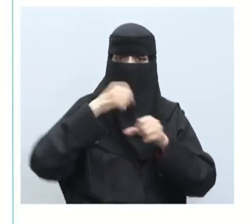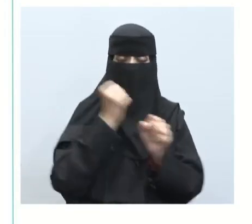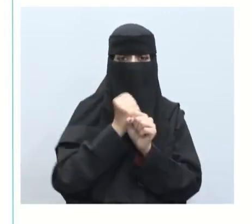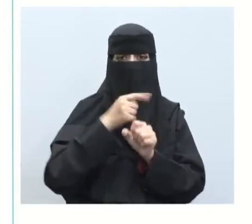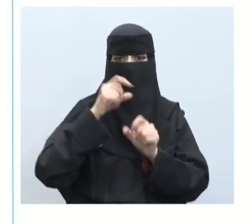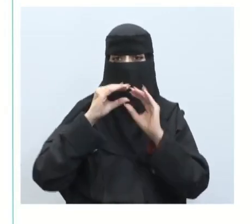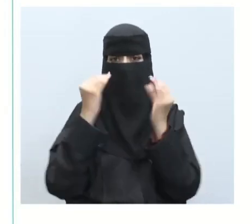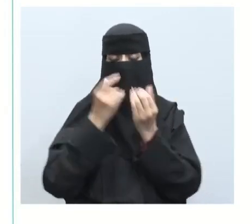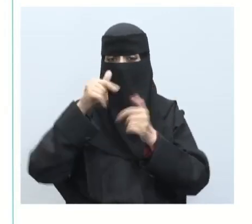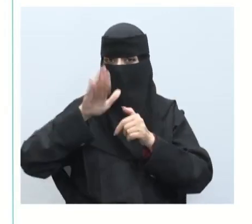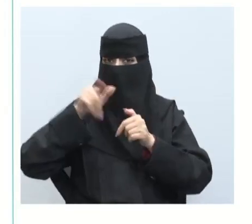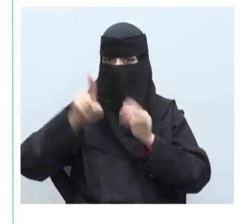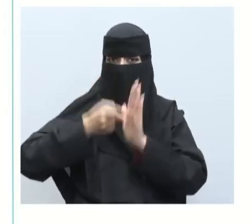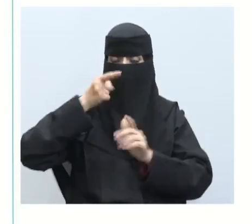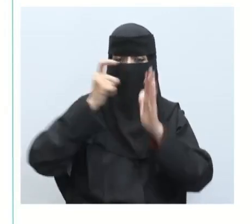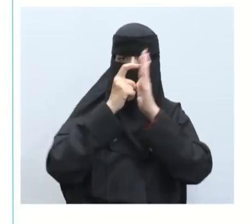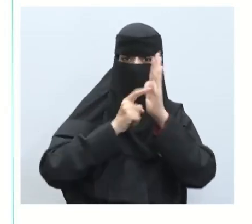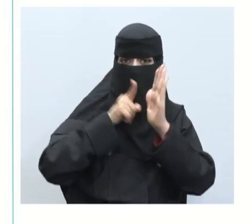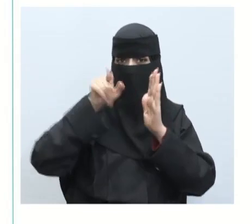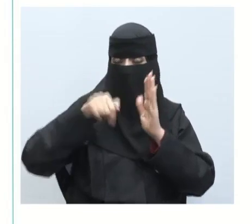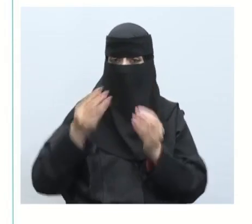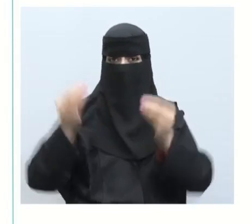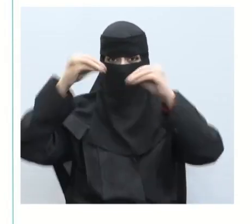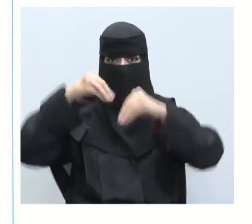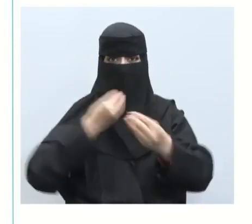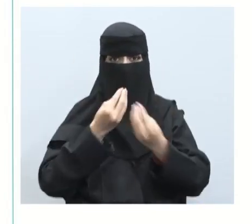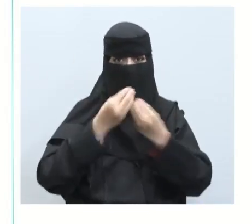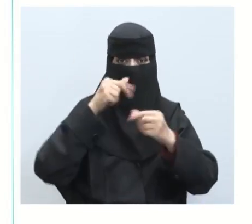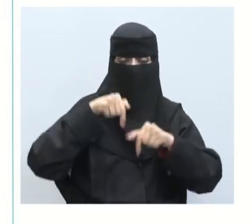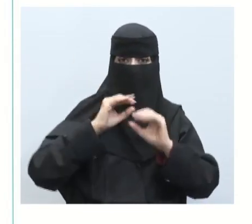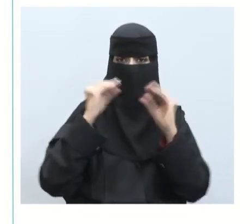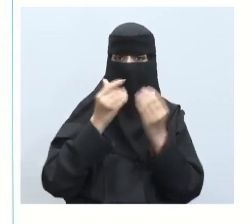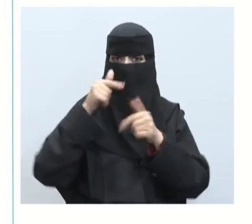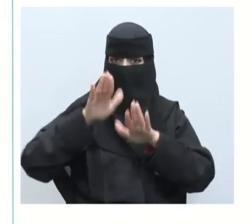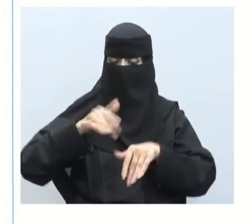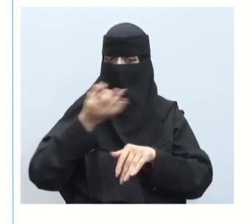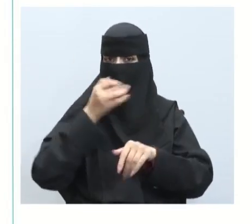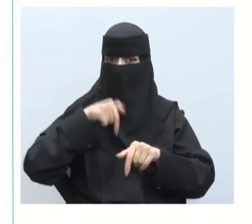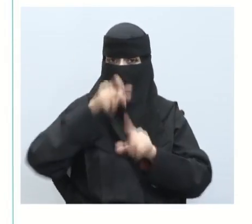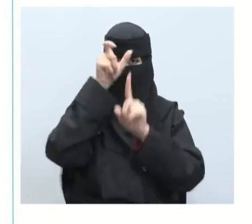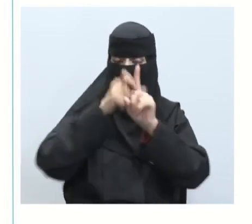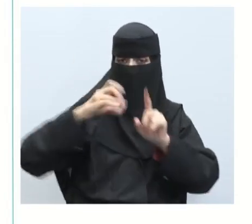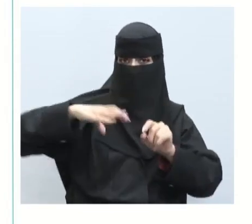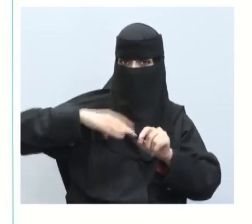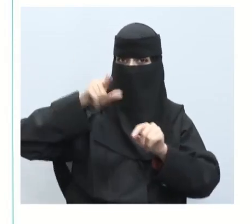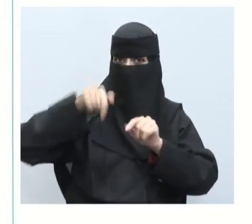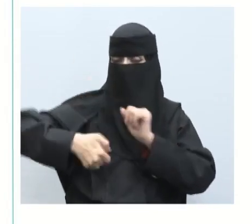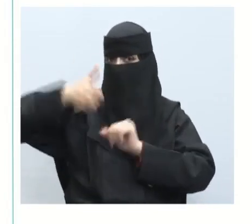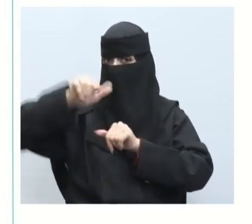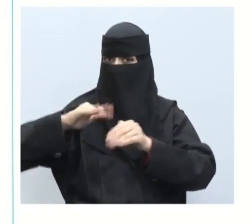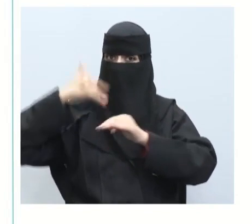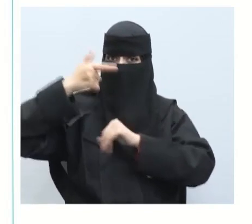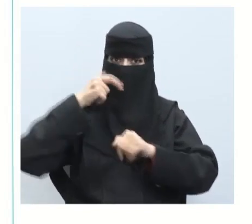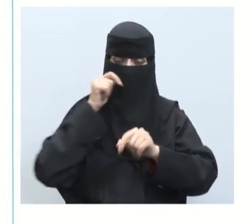الاداريه وذكرنا اول العناصر هذا الدرس وهوو زياده الفاعليه الاداره ذكرنا ان المدير زيرون الناجحون بعد